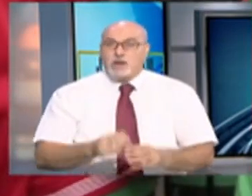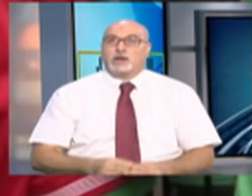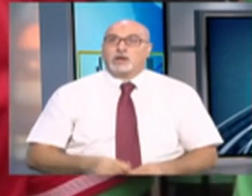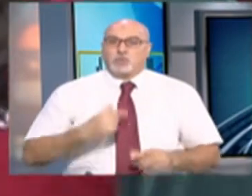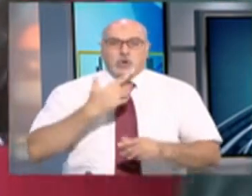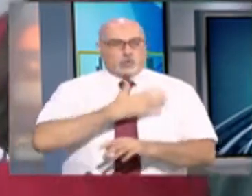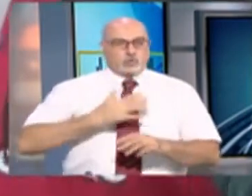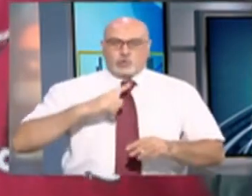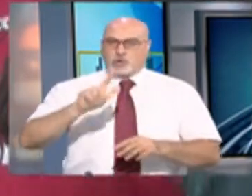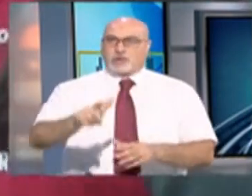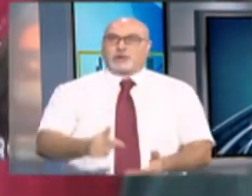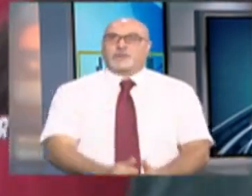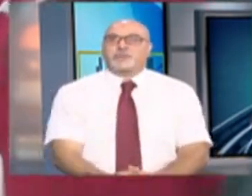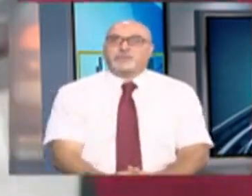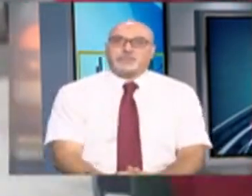هنا.